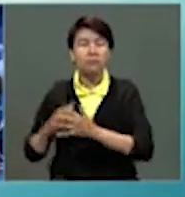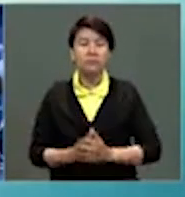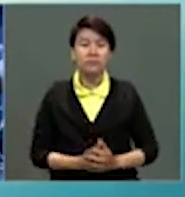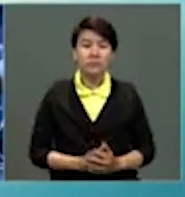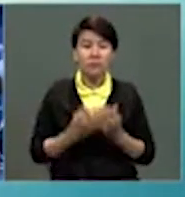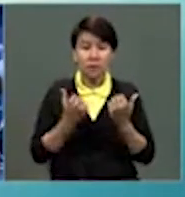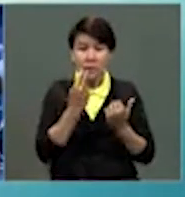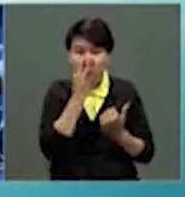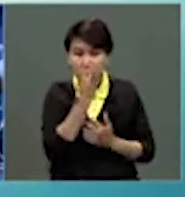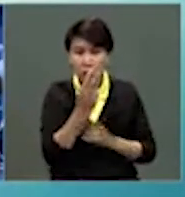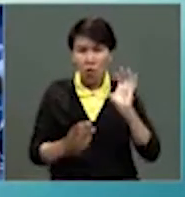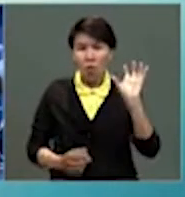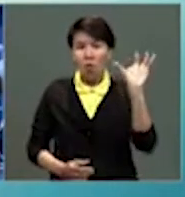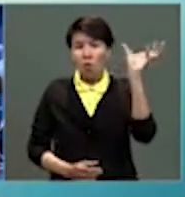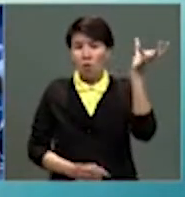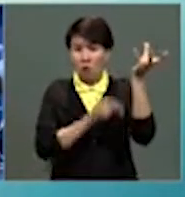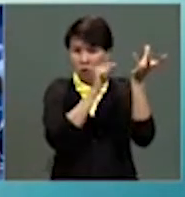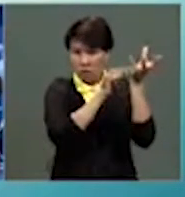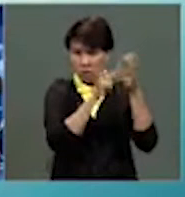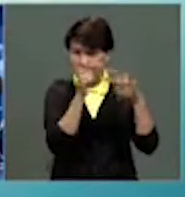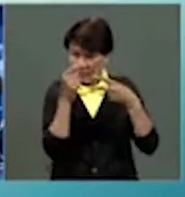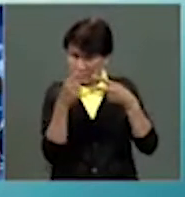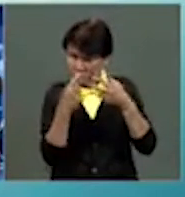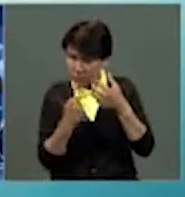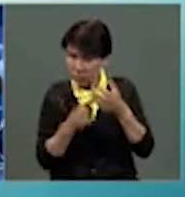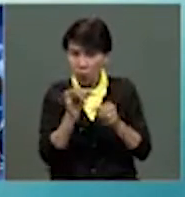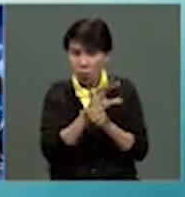เท่านั้นเองนะครับนี่ก็คือสิ่งที่จะได้เห็นภาพนี้ไม่ดูสถานการณ์ทั่วโลกครับพบว่าตอนนี้แตะไปที่12ล้านแล้วนะครับ 12